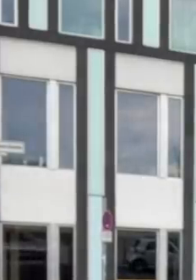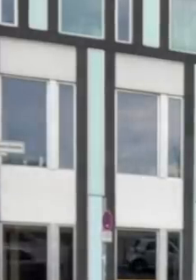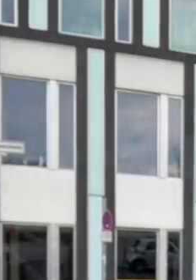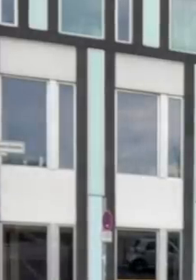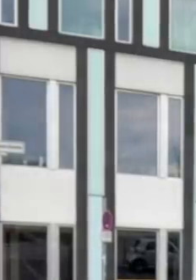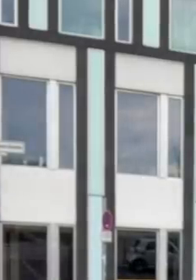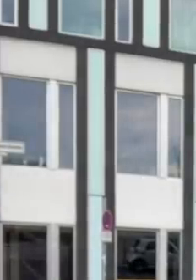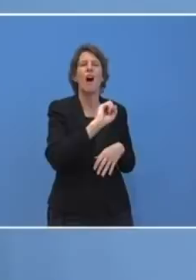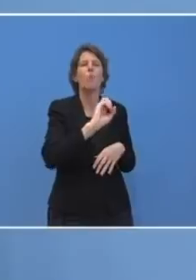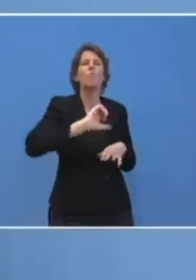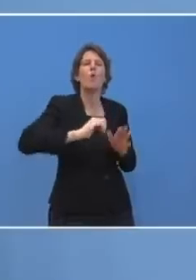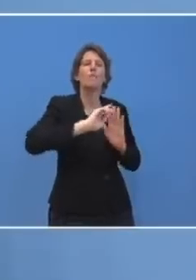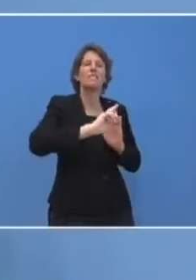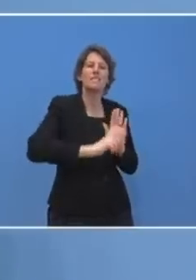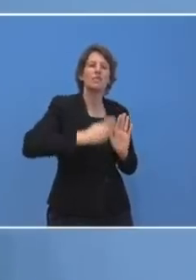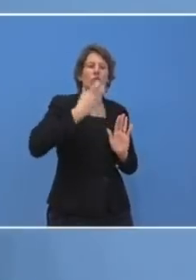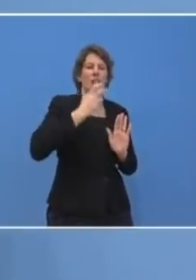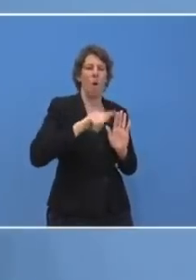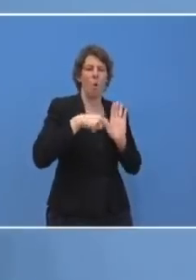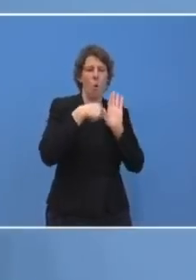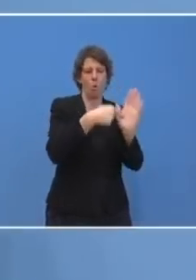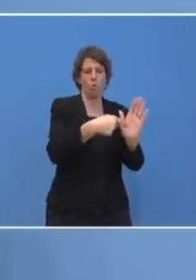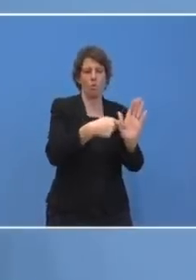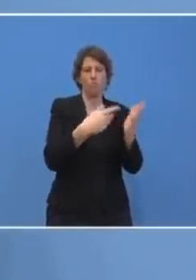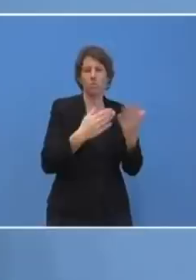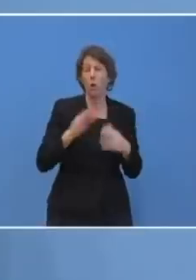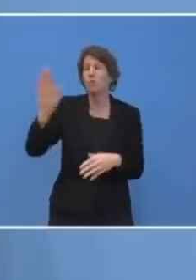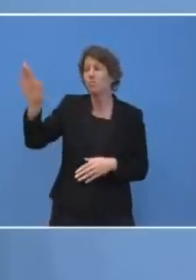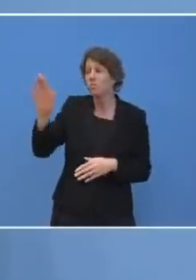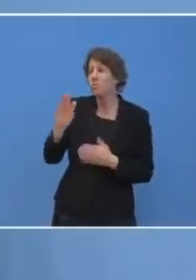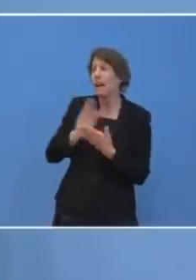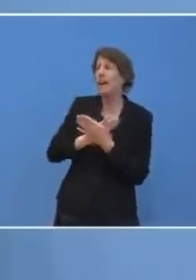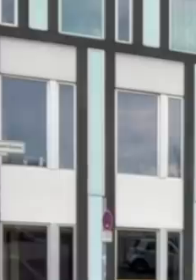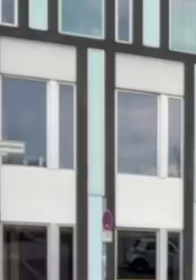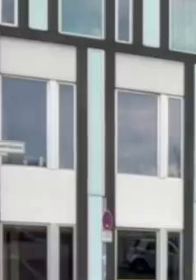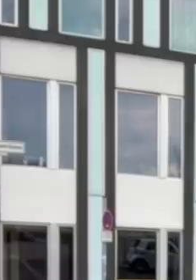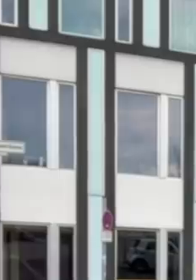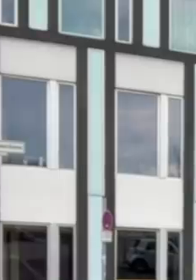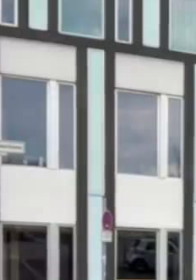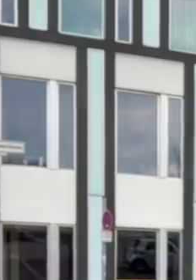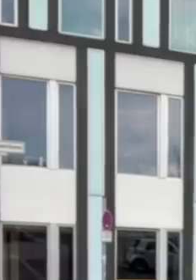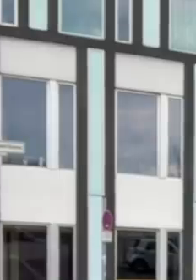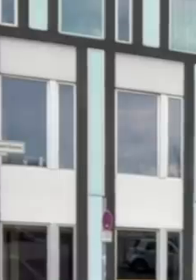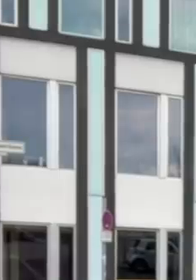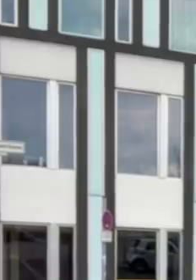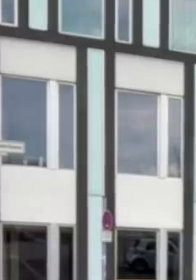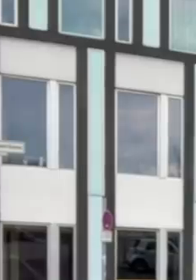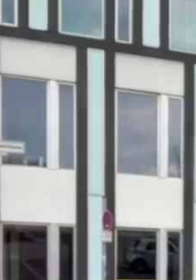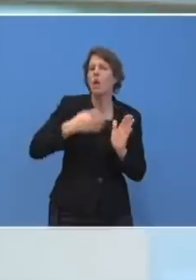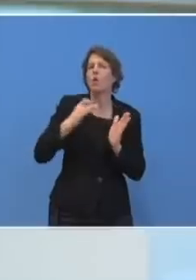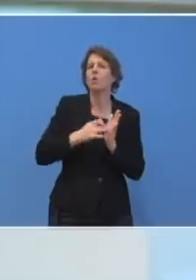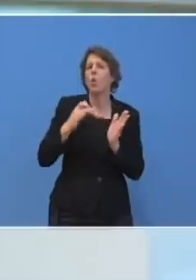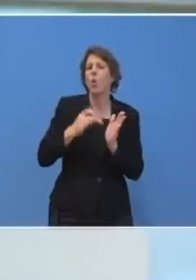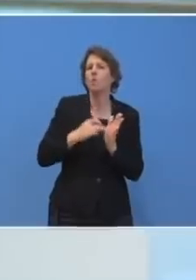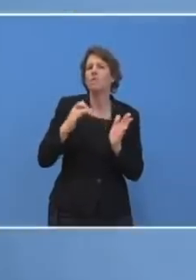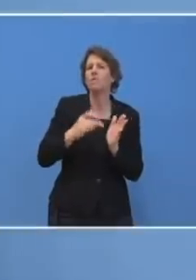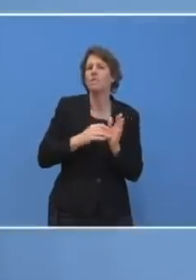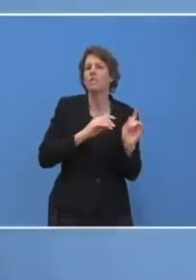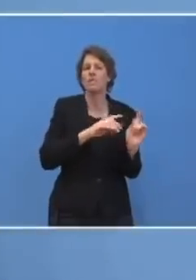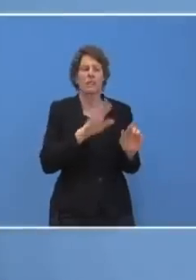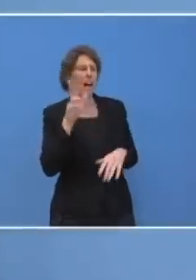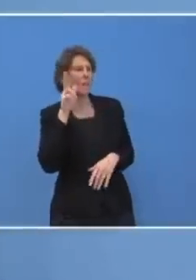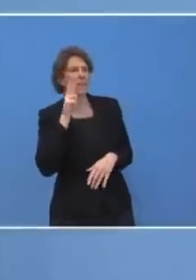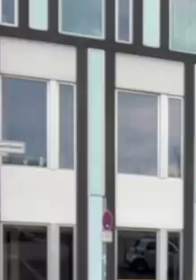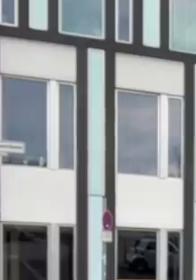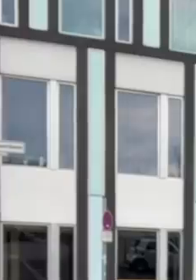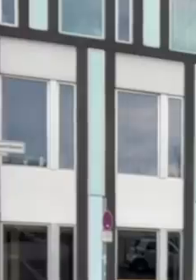der Bundespressekonferenz. Das, was Sie da insinuieren, ist in dieser Begründung nicht drin. Aber ich finde, das gehört sich so für Journalisten. Herr Reitschuster, ist es